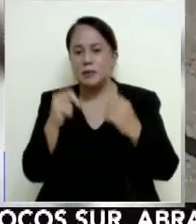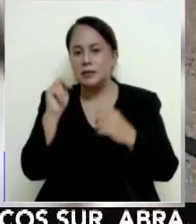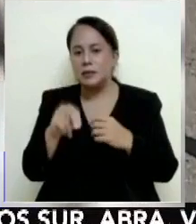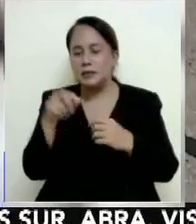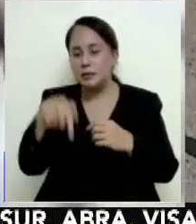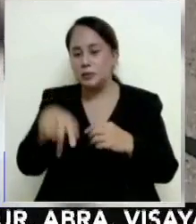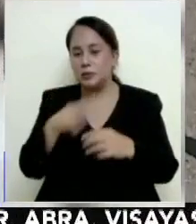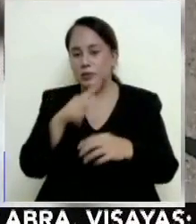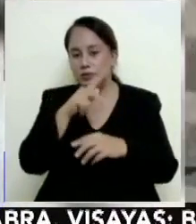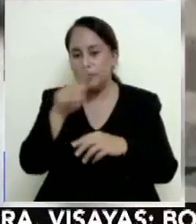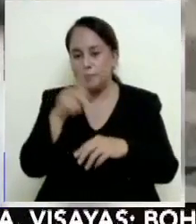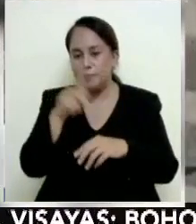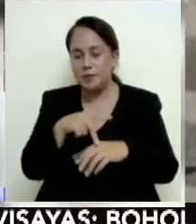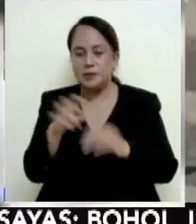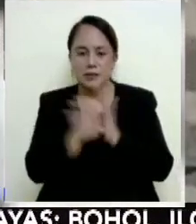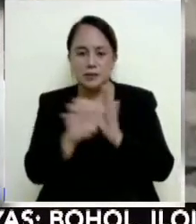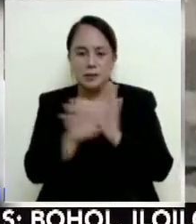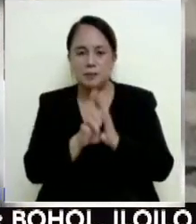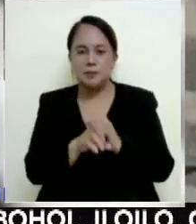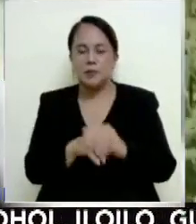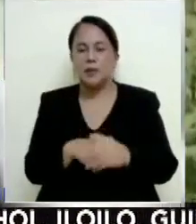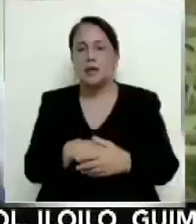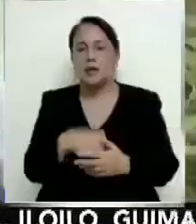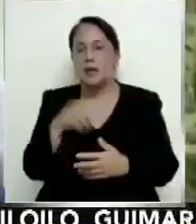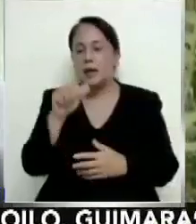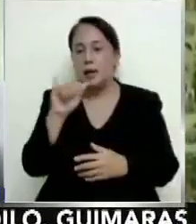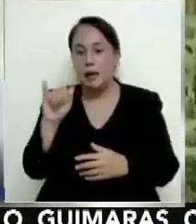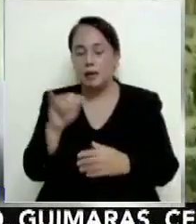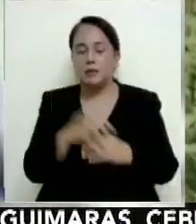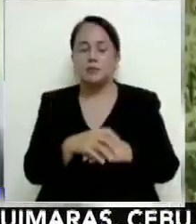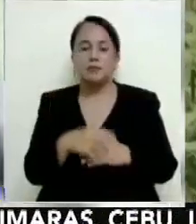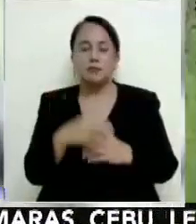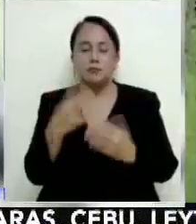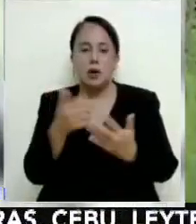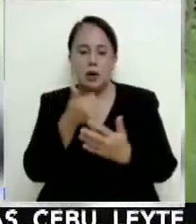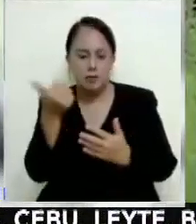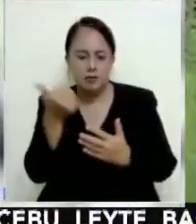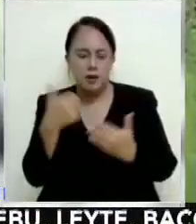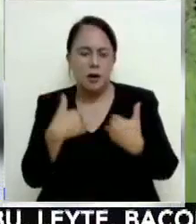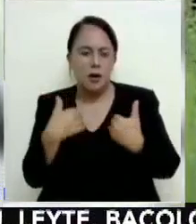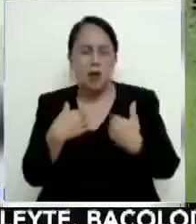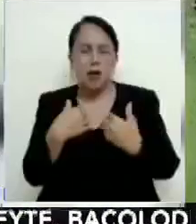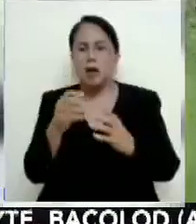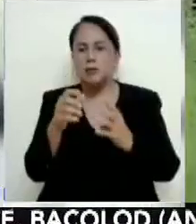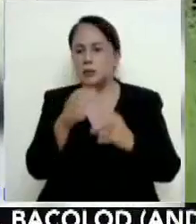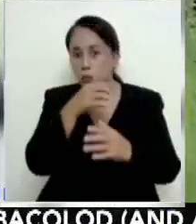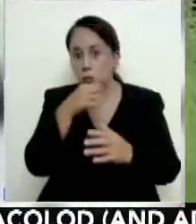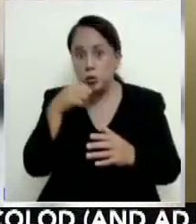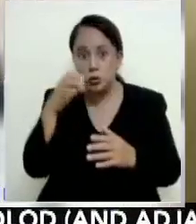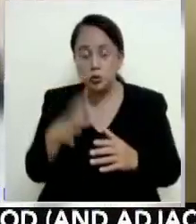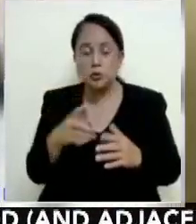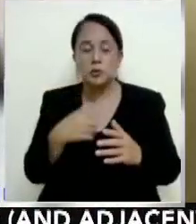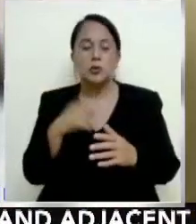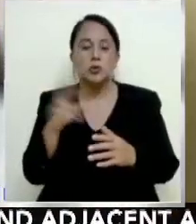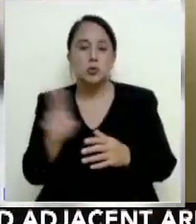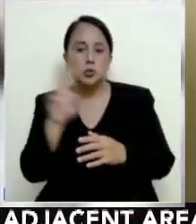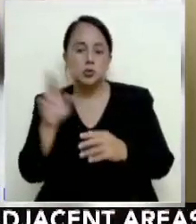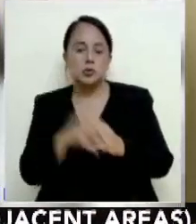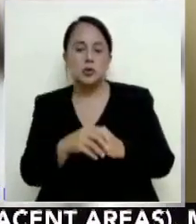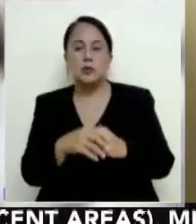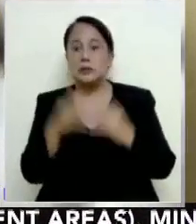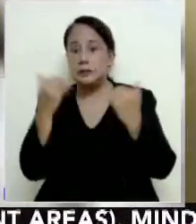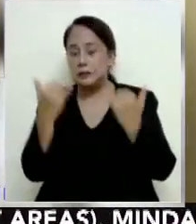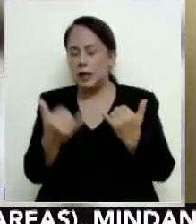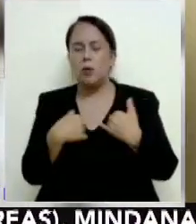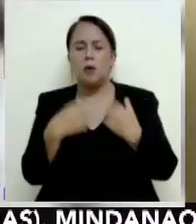example, artificial intelligence, bots. And then of course, sa agriculture, yung mga ginagamit natin na technologies. Right now, marami din talagang